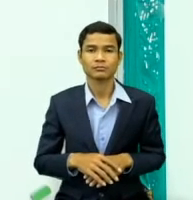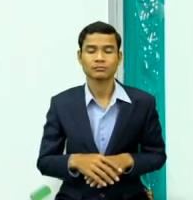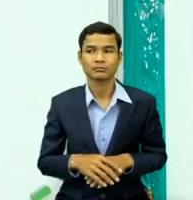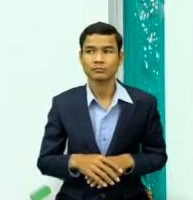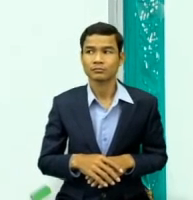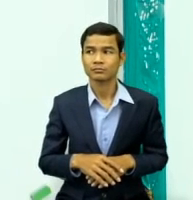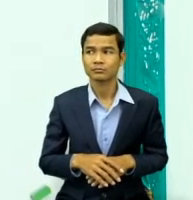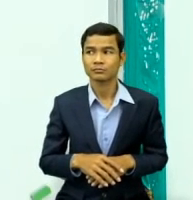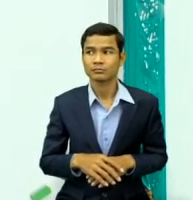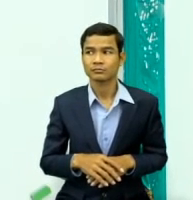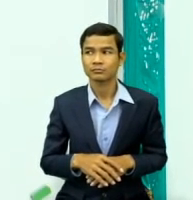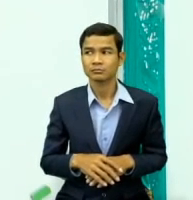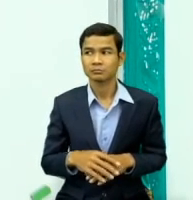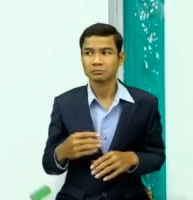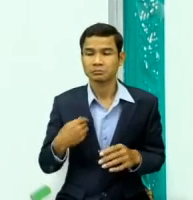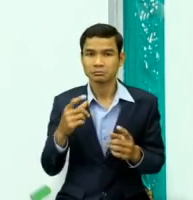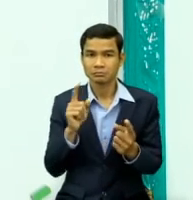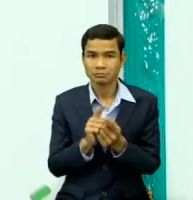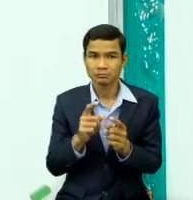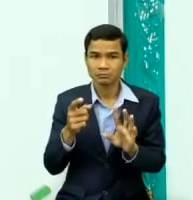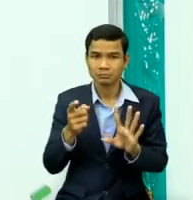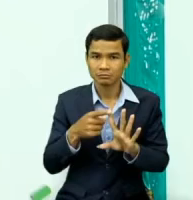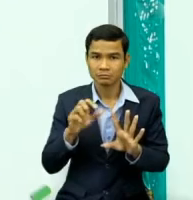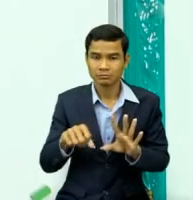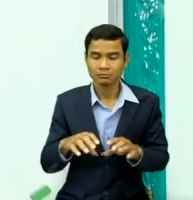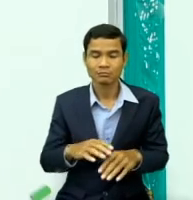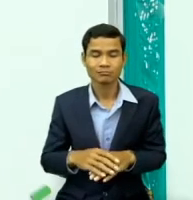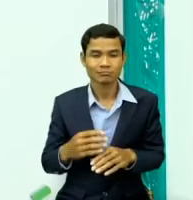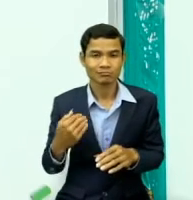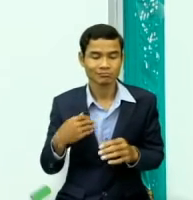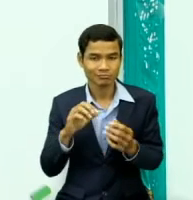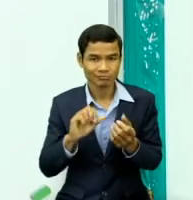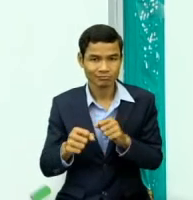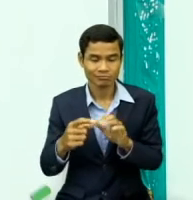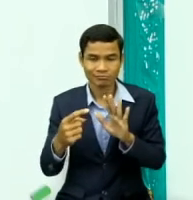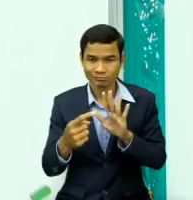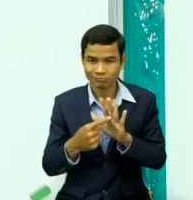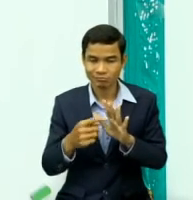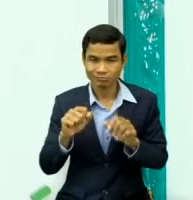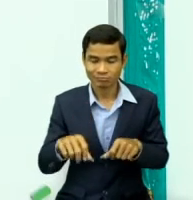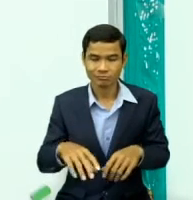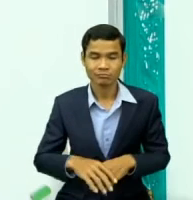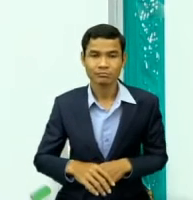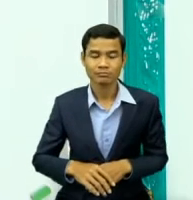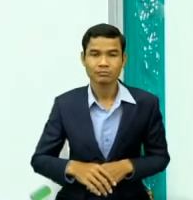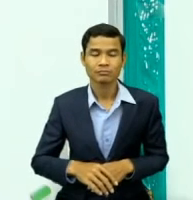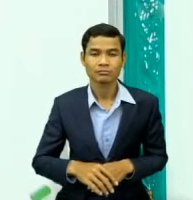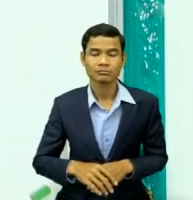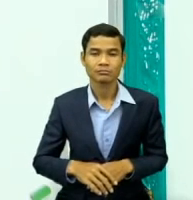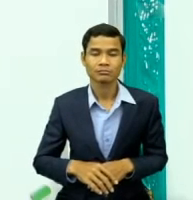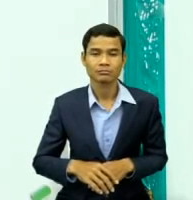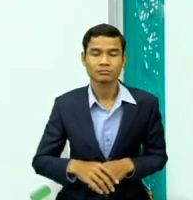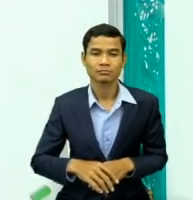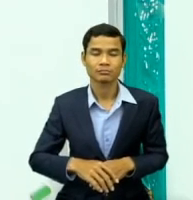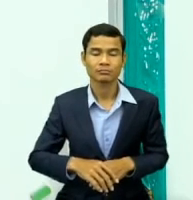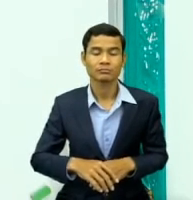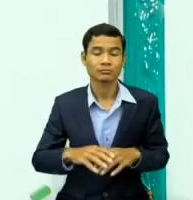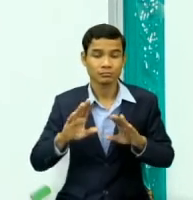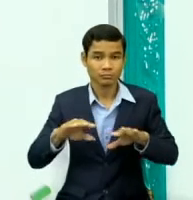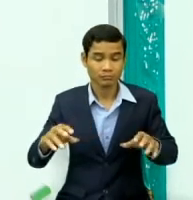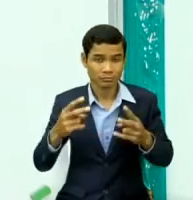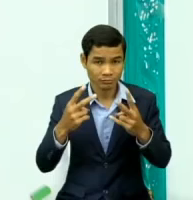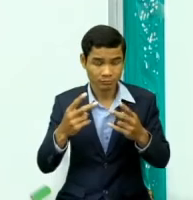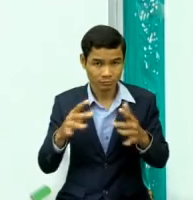chà cá nát chụp cho môi nâng sợ ấy chà chân bắt đầu thì chị bóc trường là con nó ta hỏi lên ní con có